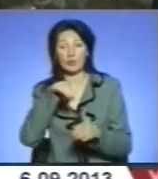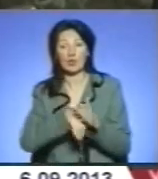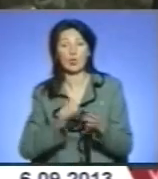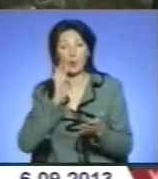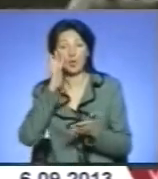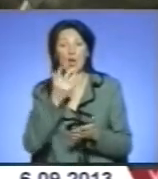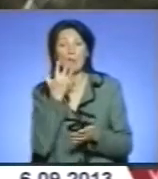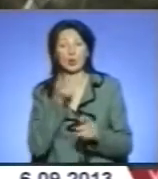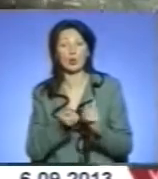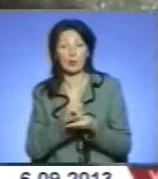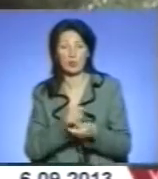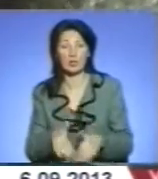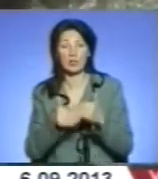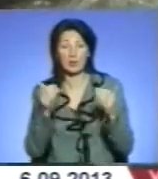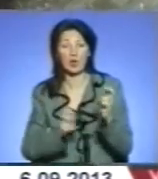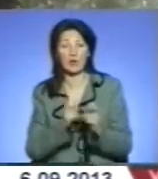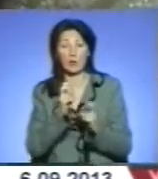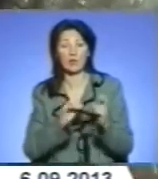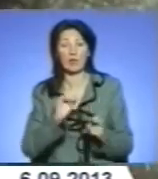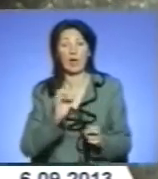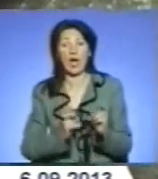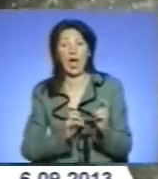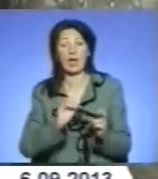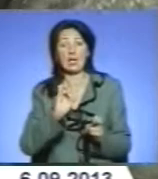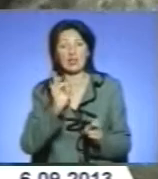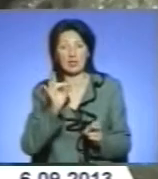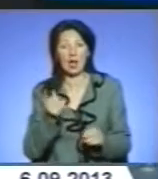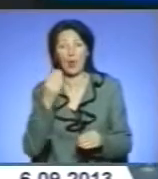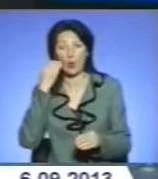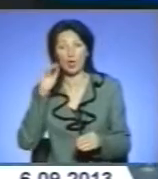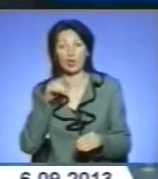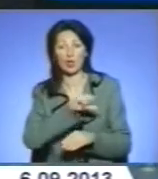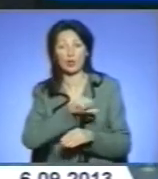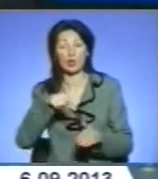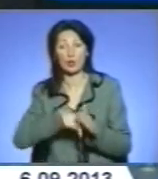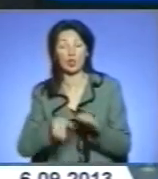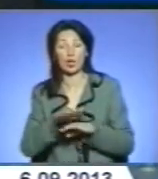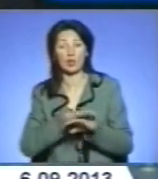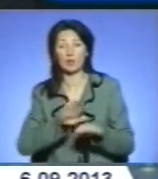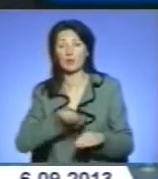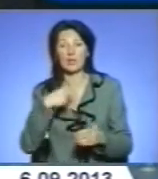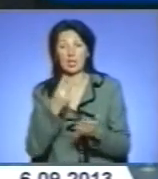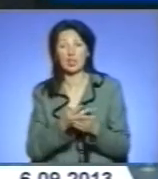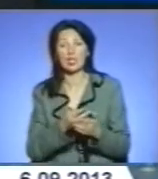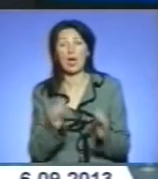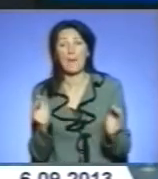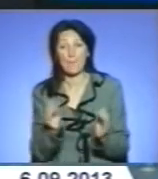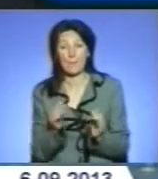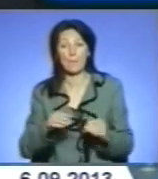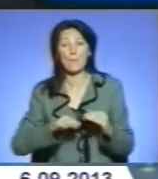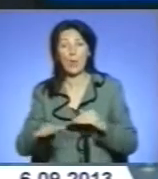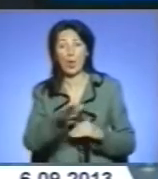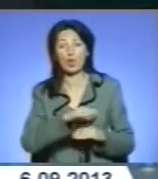Відтак збільшення виробництва «Іскри» поліпшує внутрішній та зовнішній ринки. Незважаючи на невеликі площі посівів цукрових